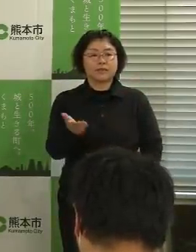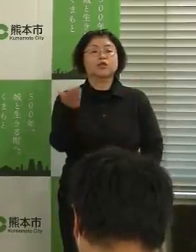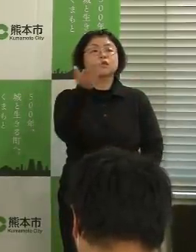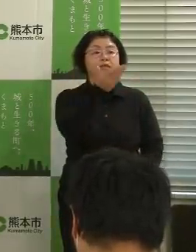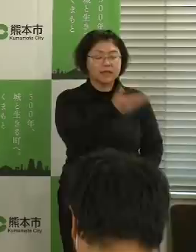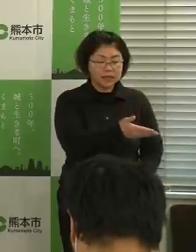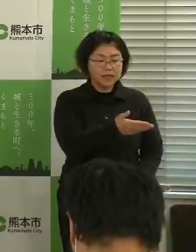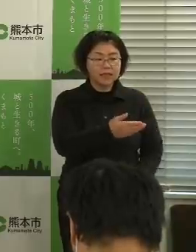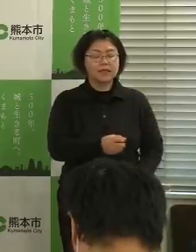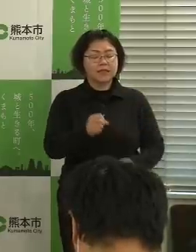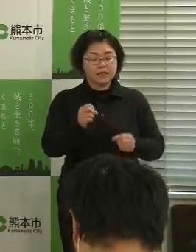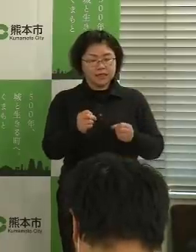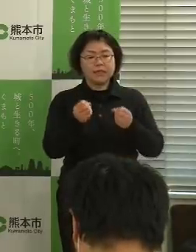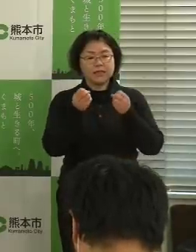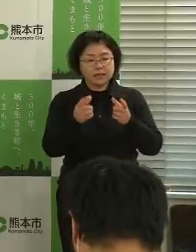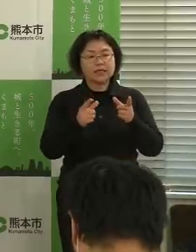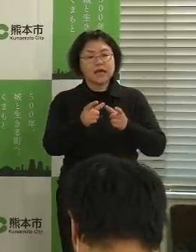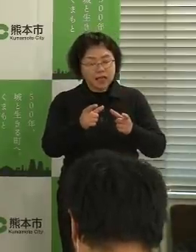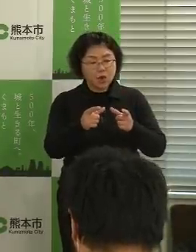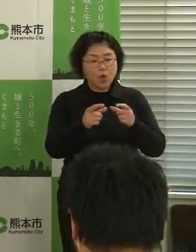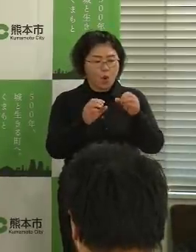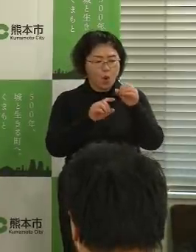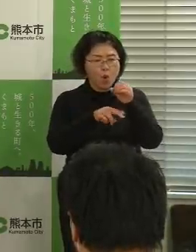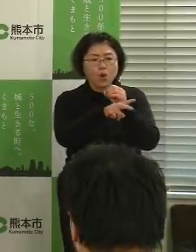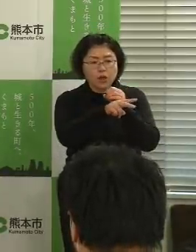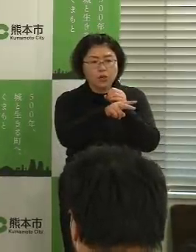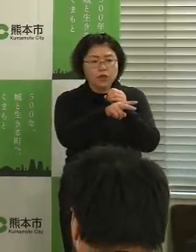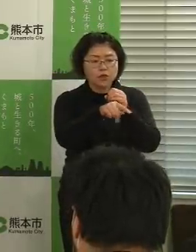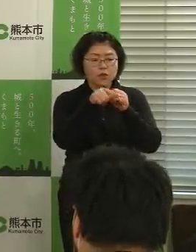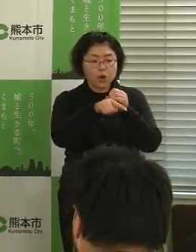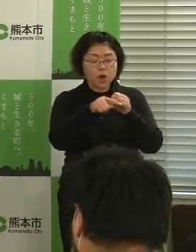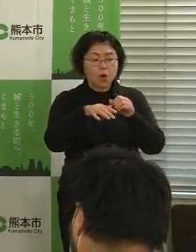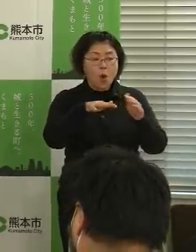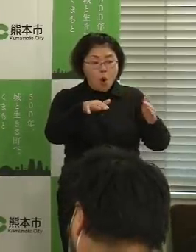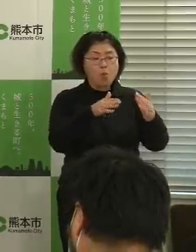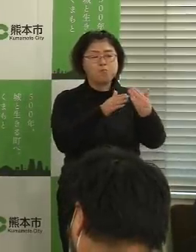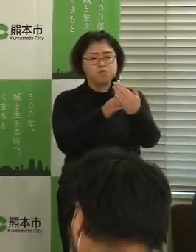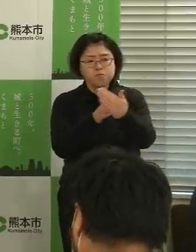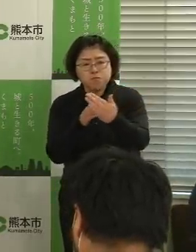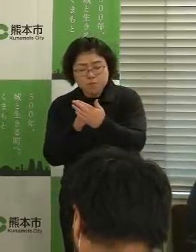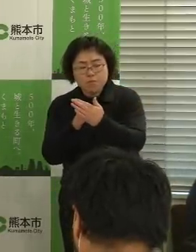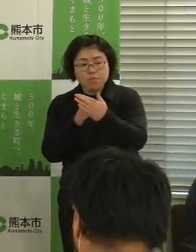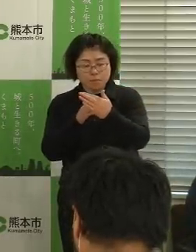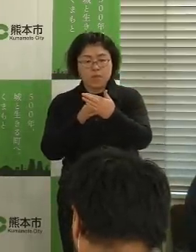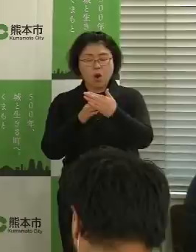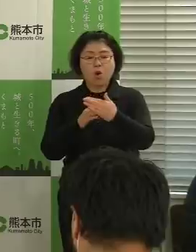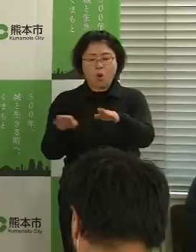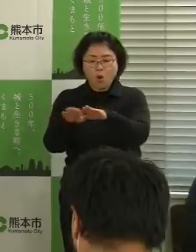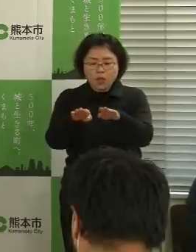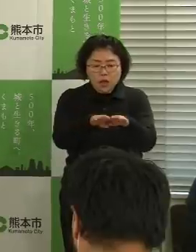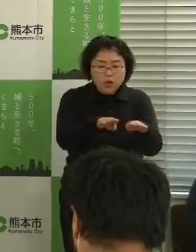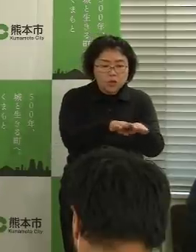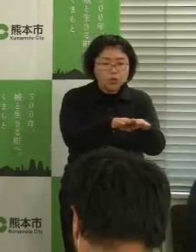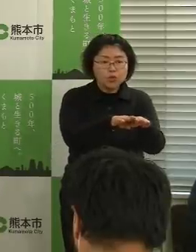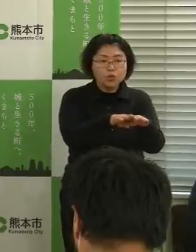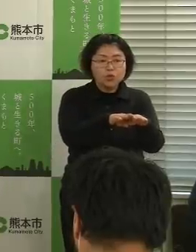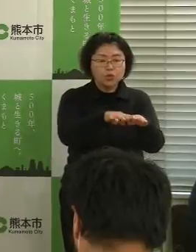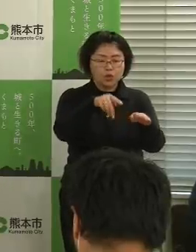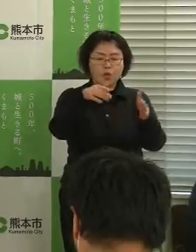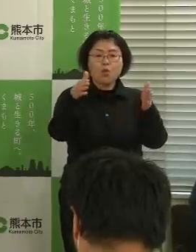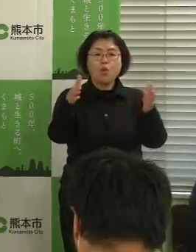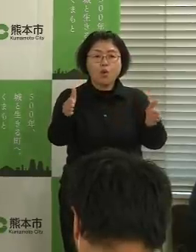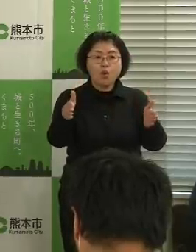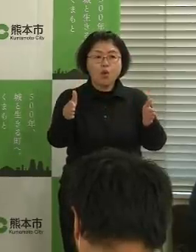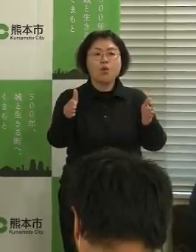次に新型コロナウイルス感染拡大防止にかかる大型連休期間中、ゴールデンウィーク中